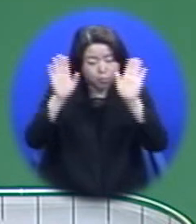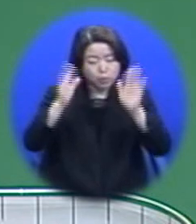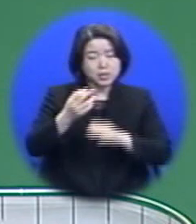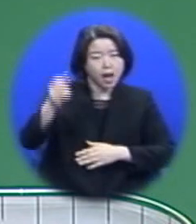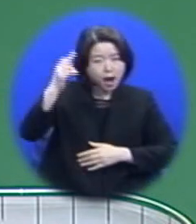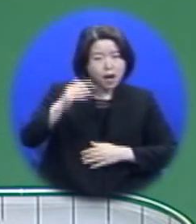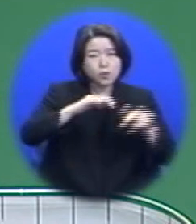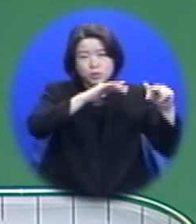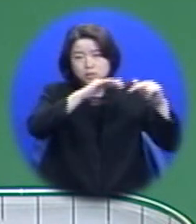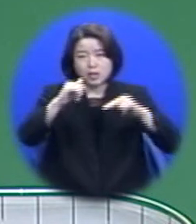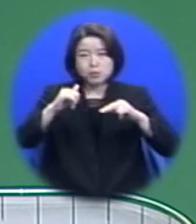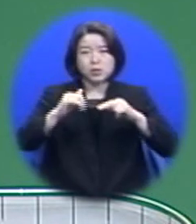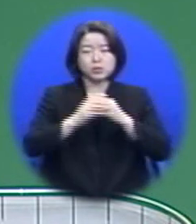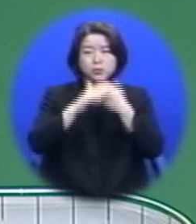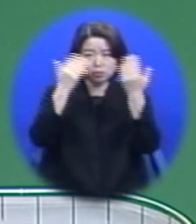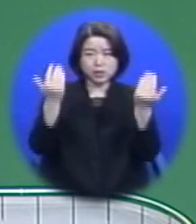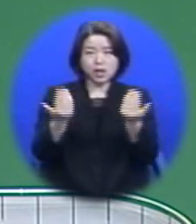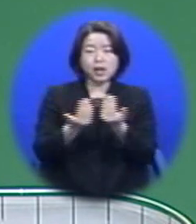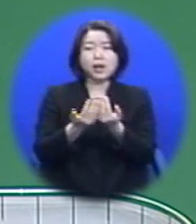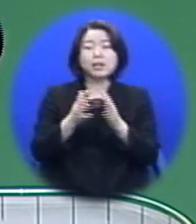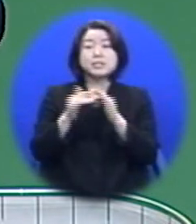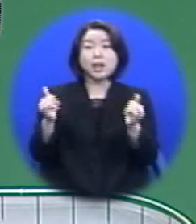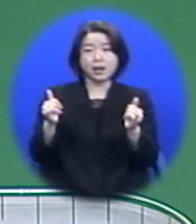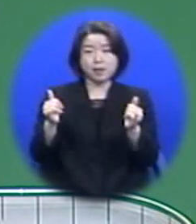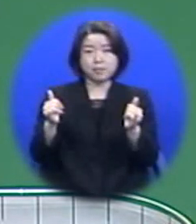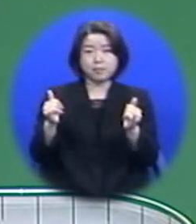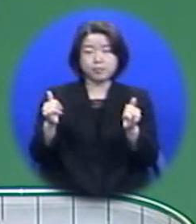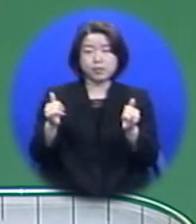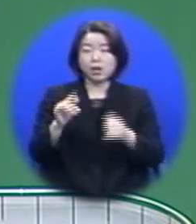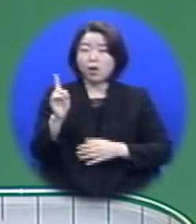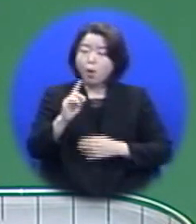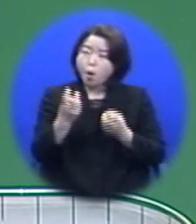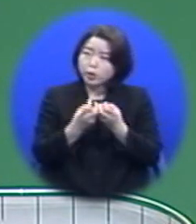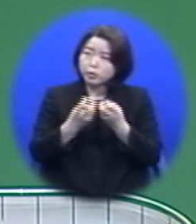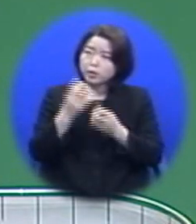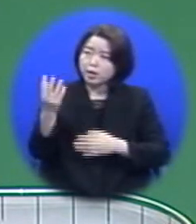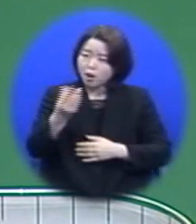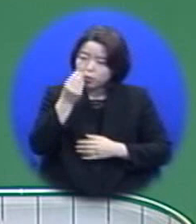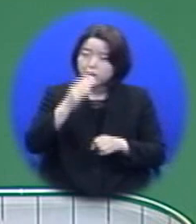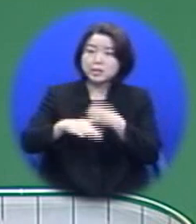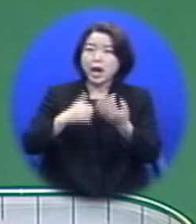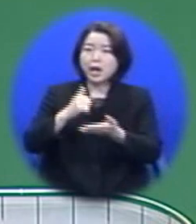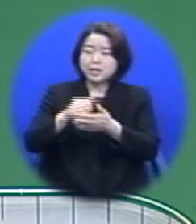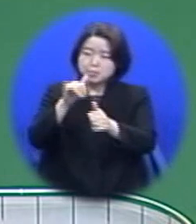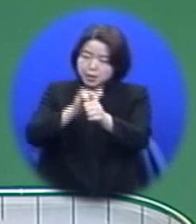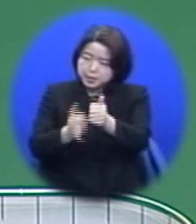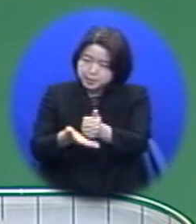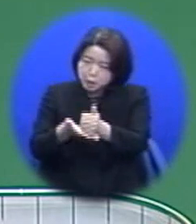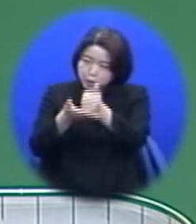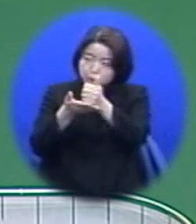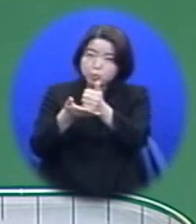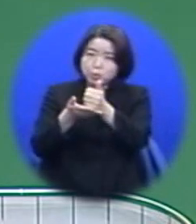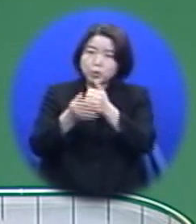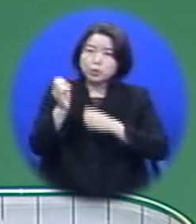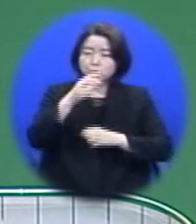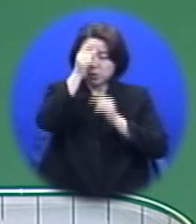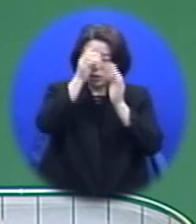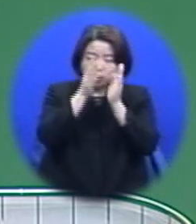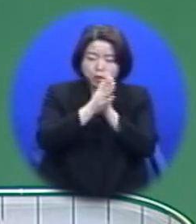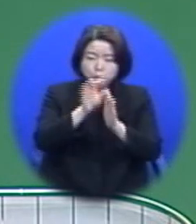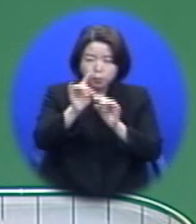사무엘도 사람이잖아요 어떻게 그 거룩하신 하나님을 섬길 수 있으며 어떻게 기도한 것마다 하나님이 다